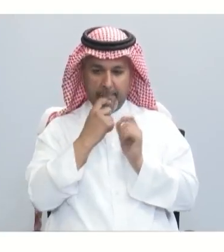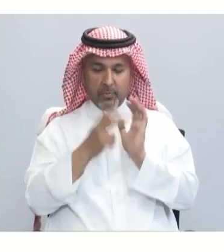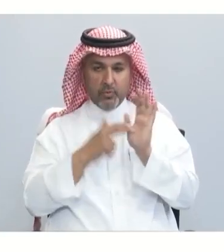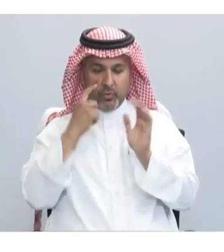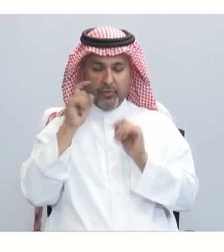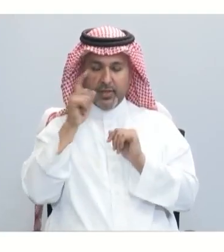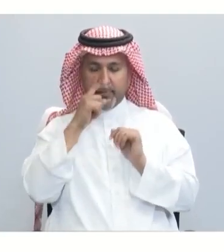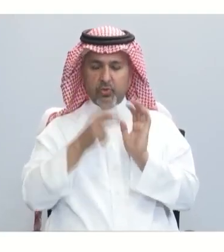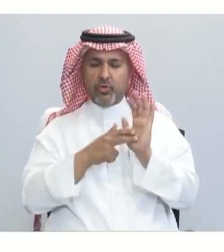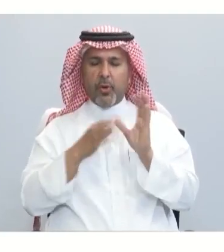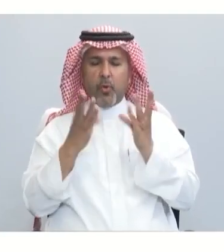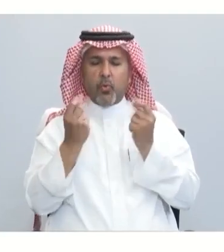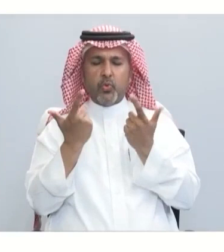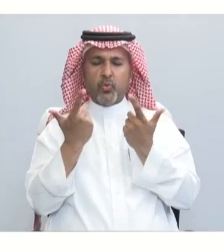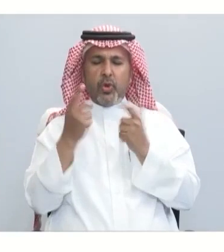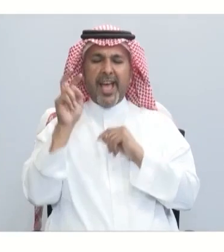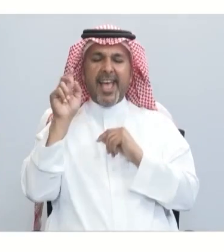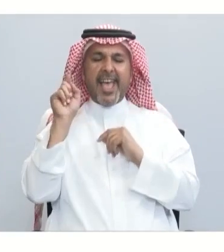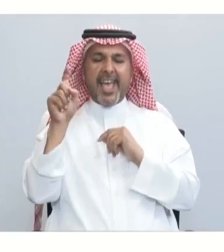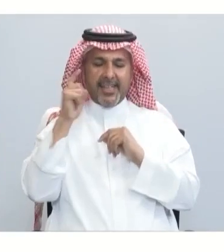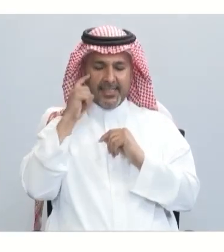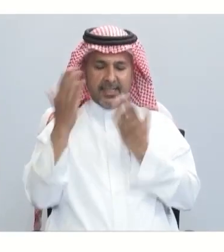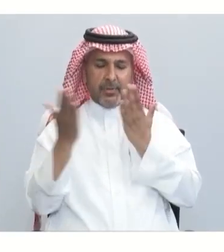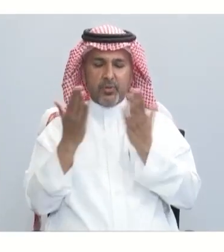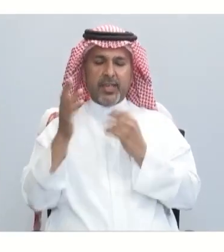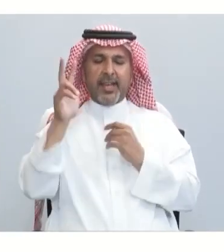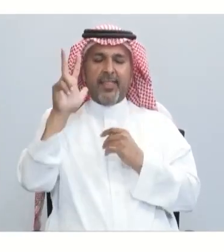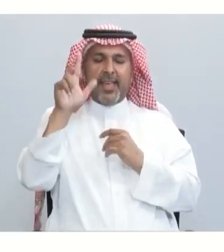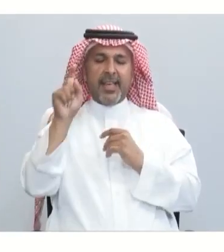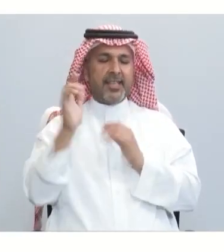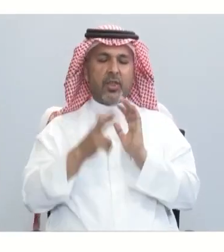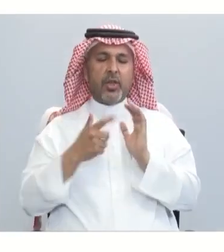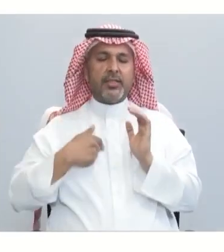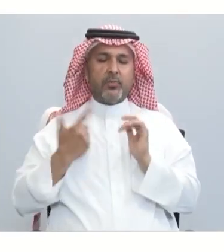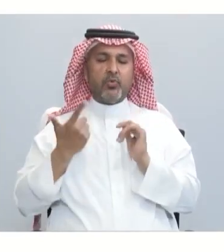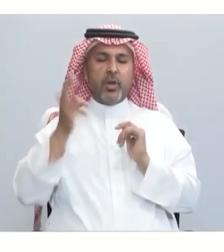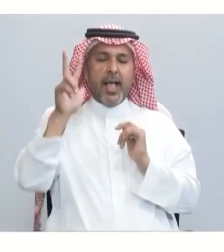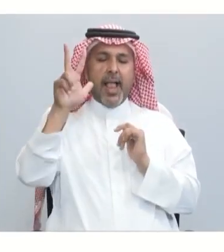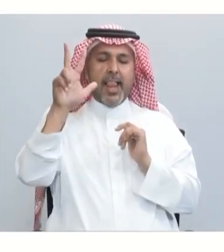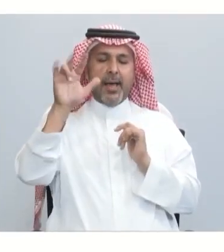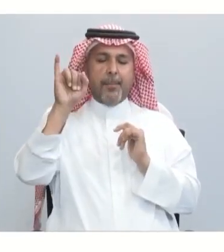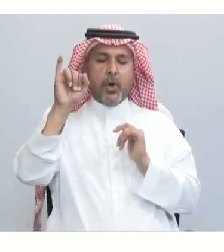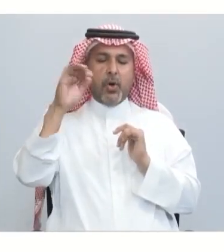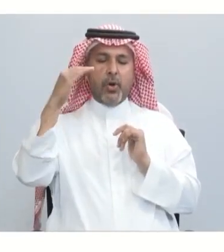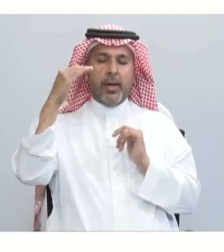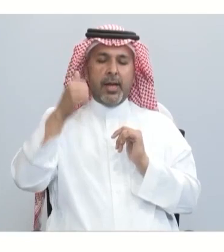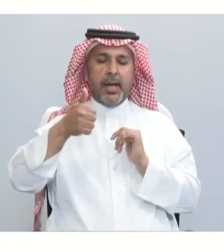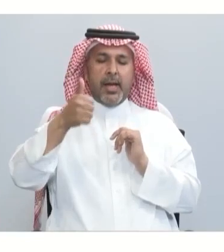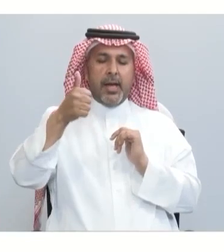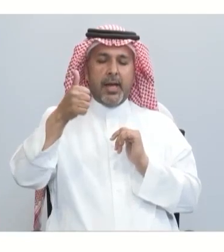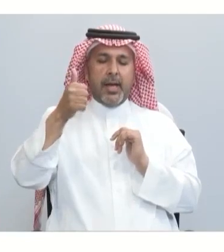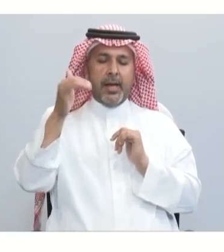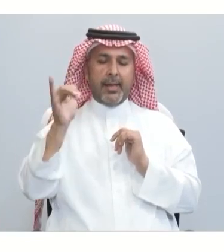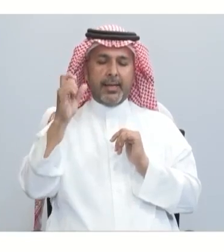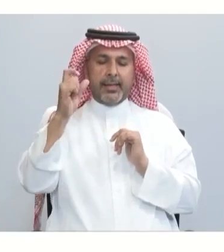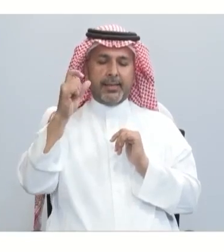اكس نسميها الداله المحايده لان لما نعوض عن اكس هنا باي قيمه راح يطلعلي نفس القيمه ما في اضافه واحد ولا اين ولا تربيع